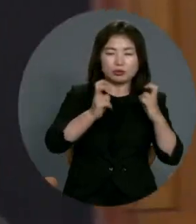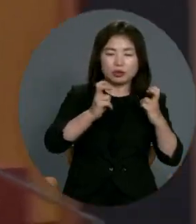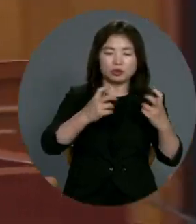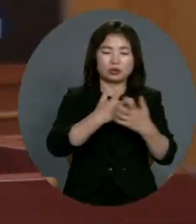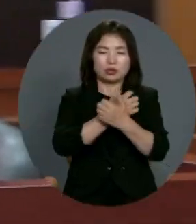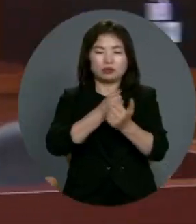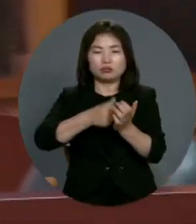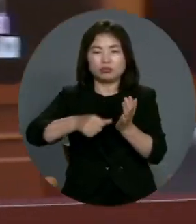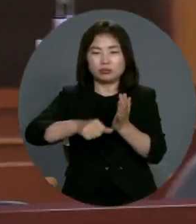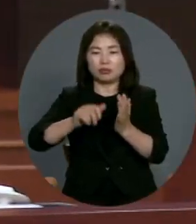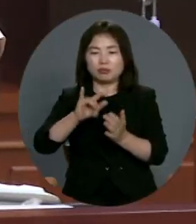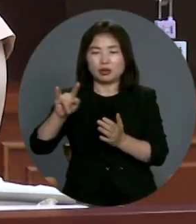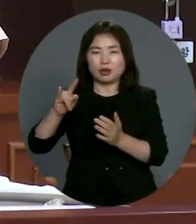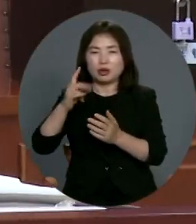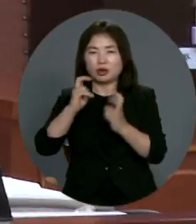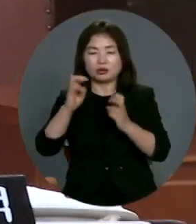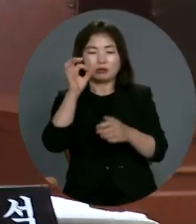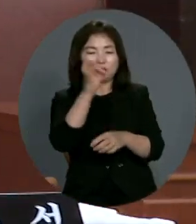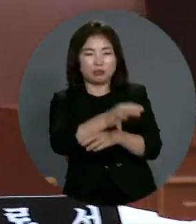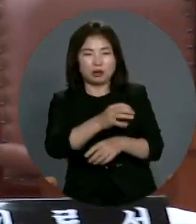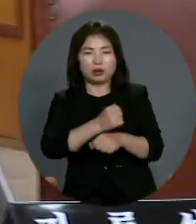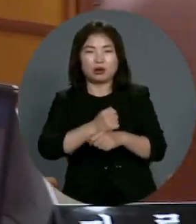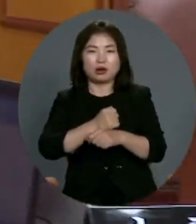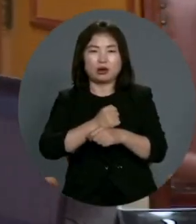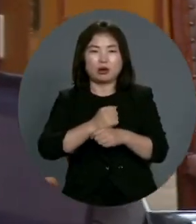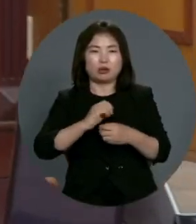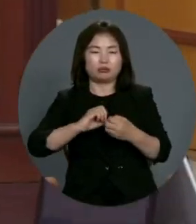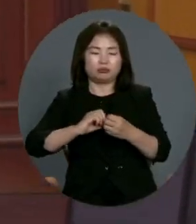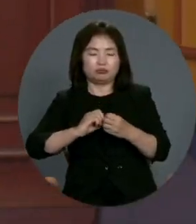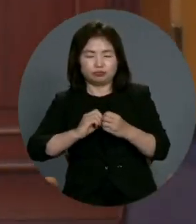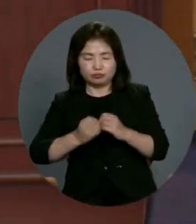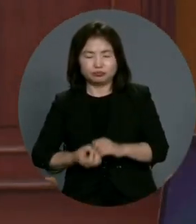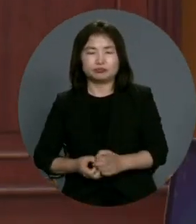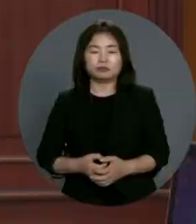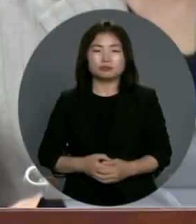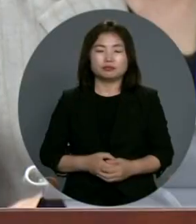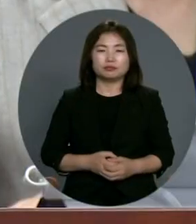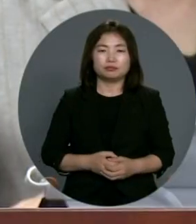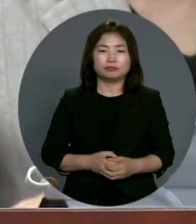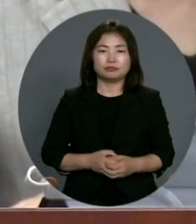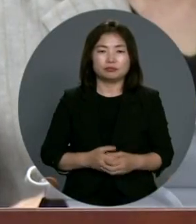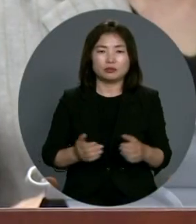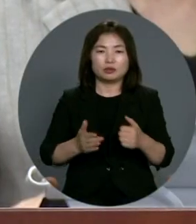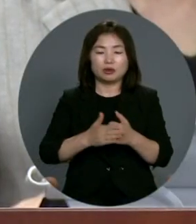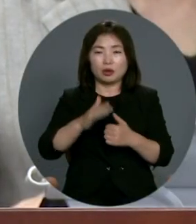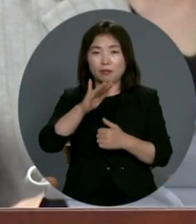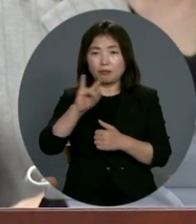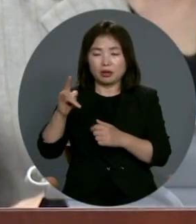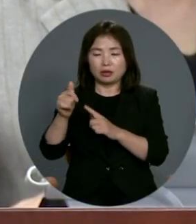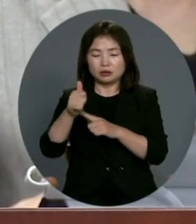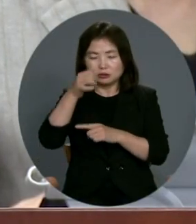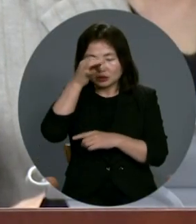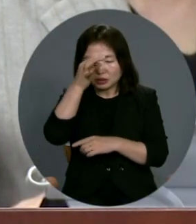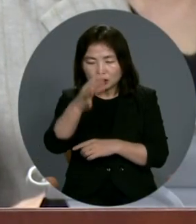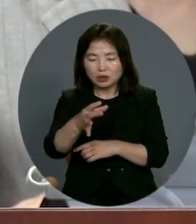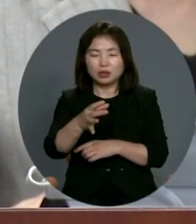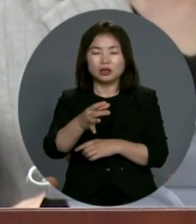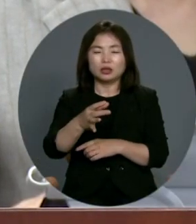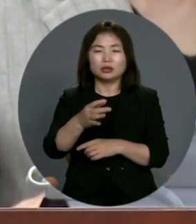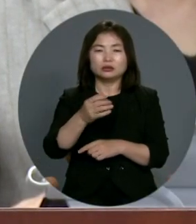계약한 물품을 배 의원 회사가 사들이는 등 방법을 쓴 것으로 조사됐습니다. 이에 대해 배 의원은